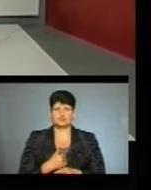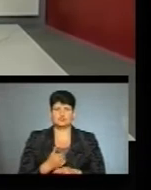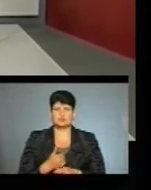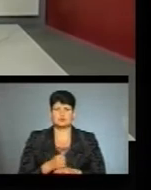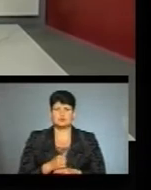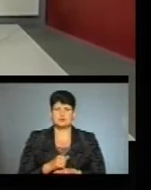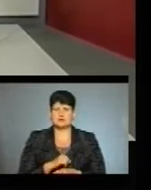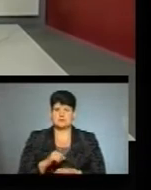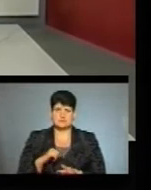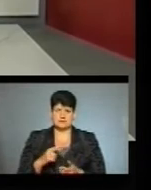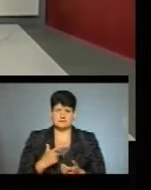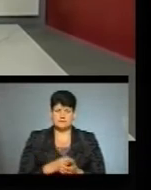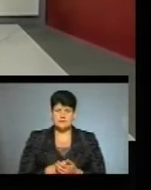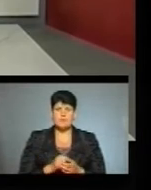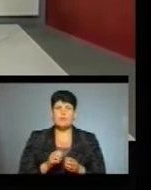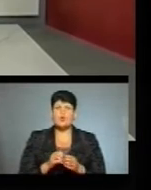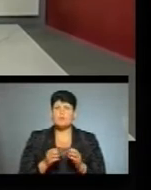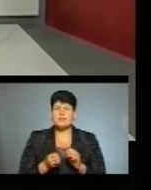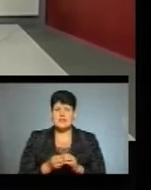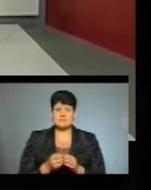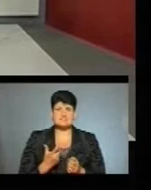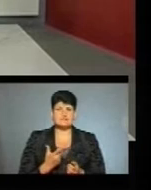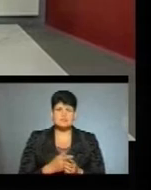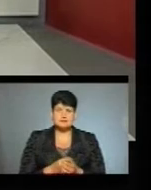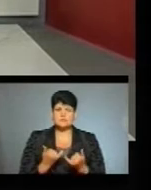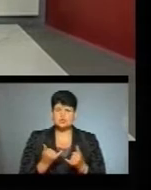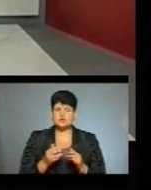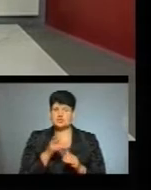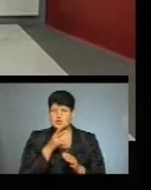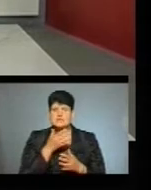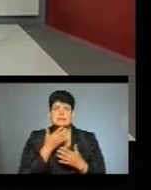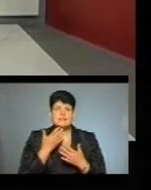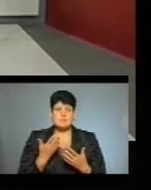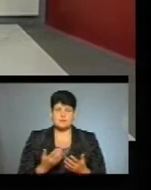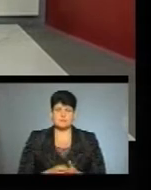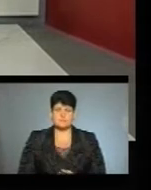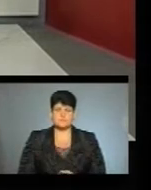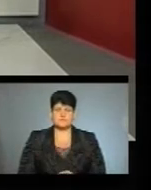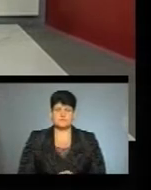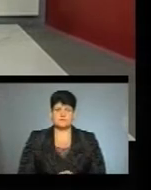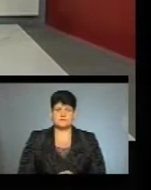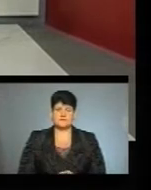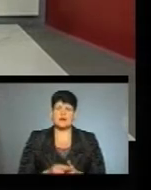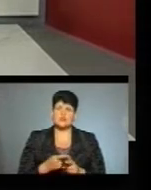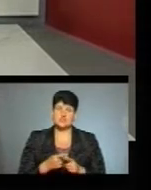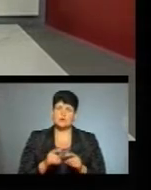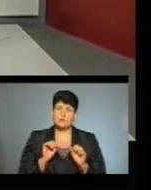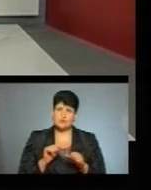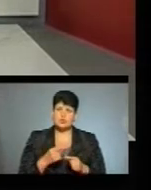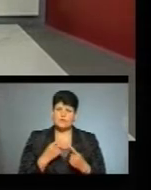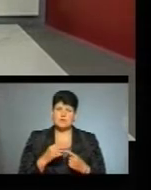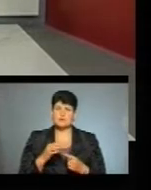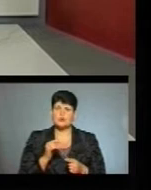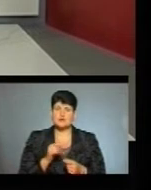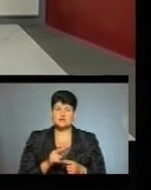такими вакцинами. Проблем з вакциною на даний час немає. Чи можна говорити про те, що